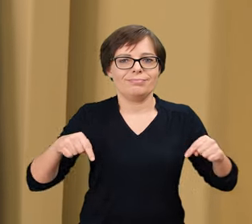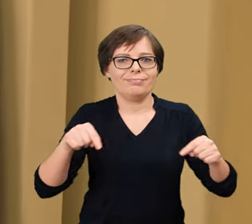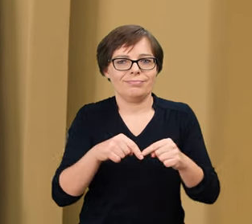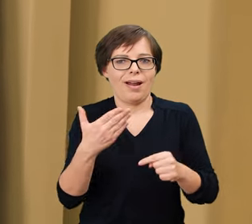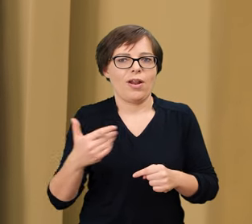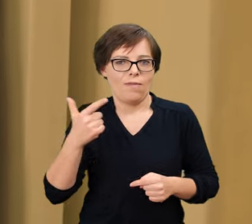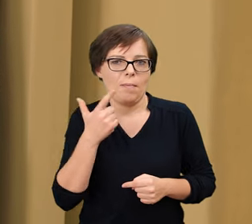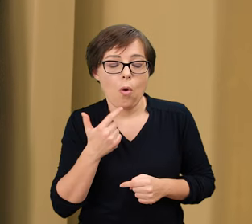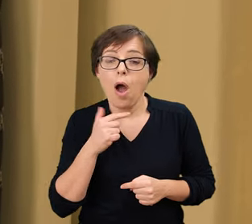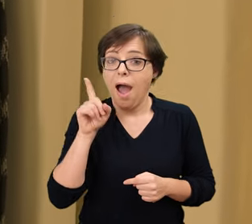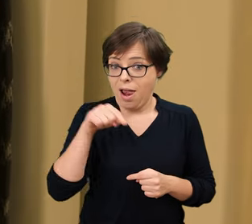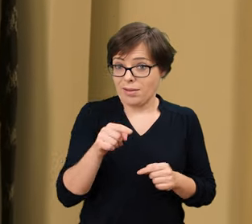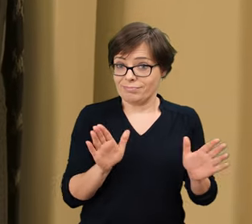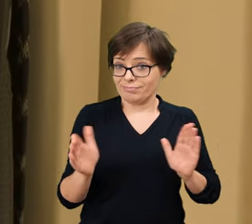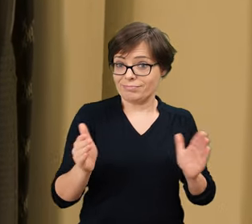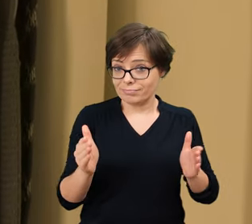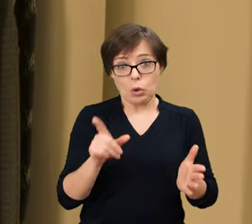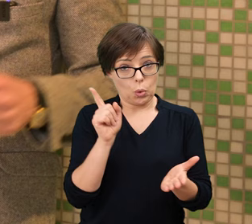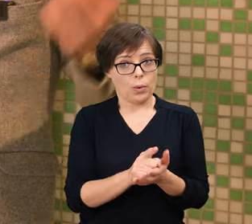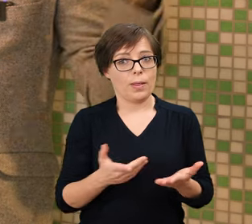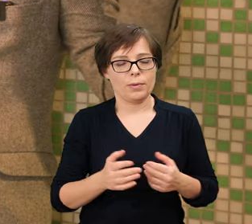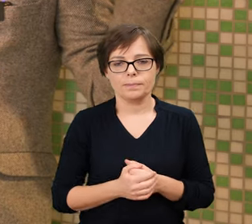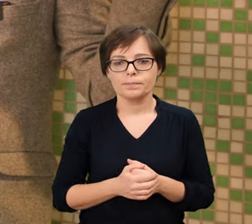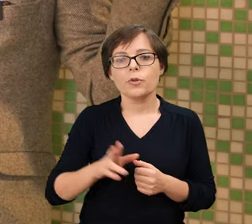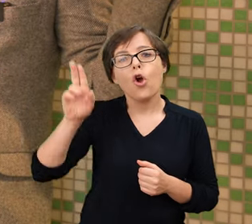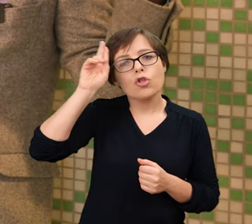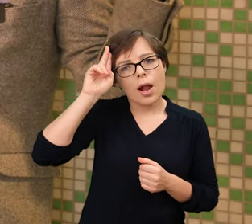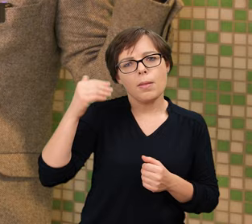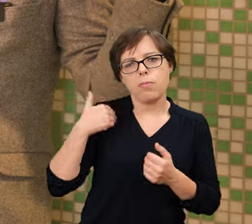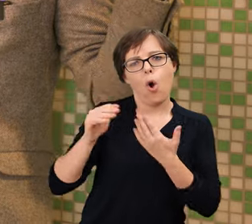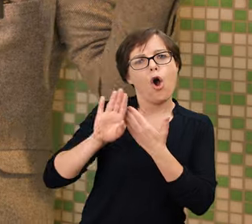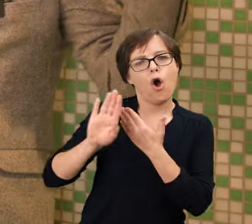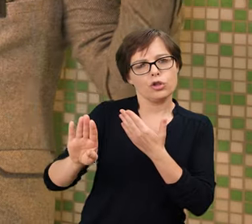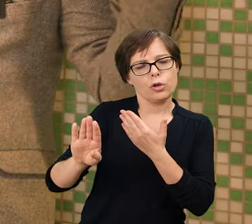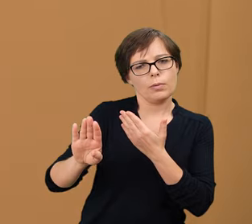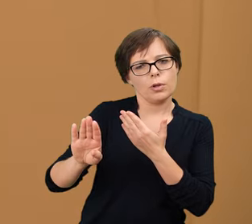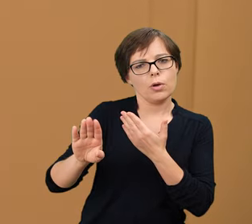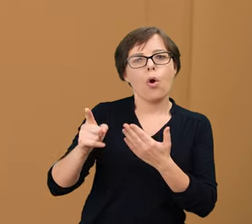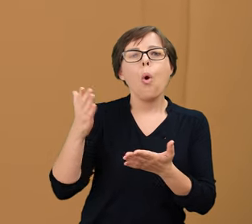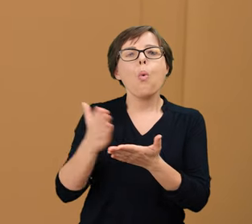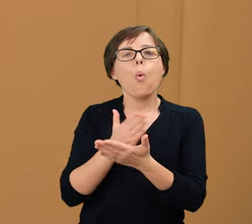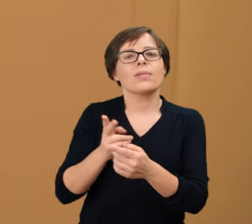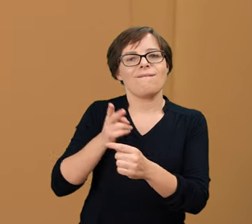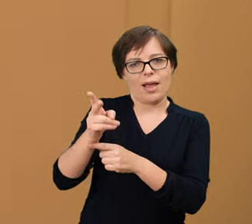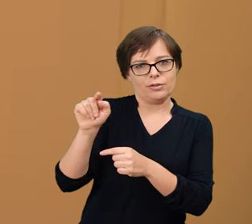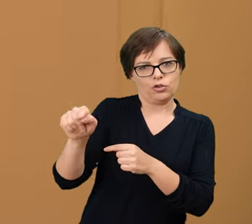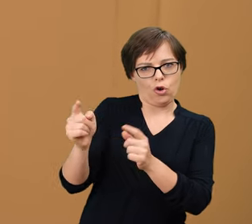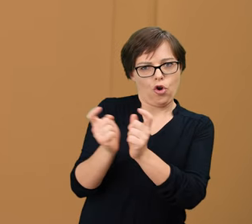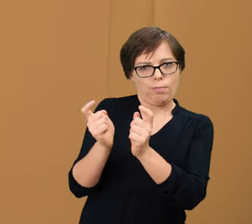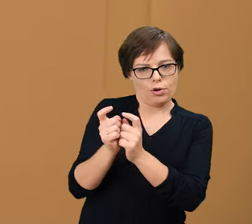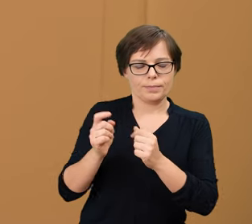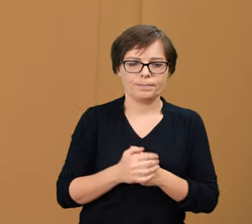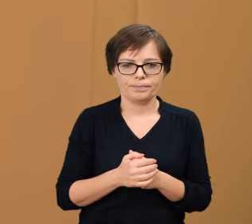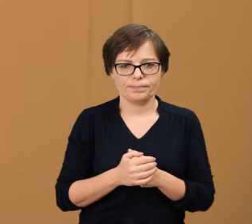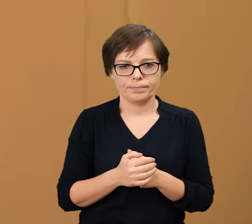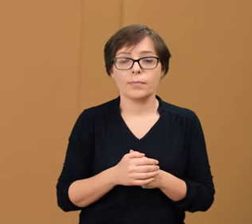na tej niewielkiej przestrzeni zmieścił się ten program. Toaleta była osobno przy wejściu do kuchni. Tam